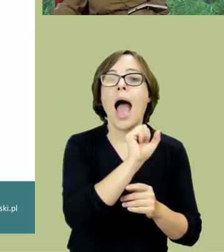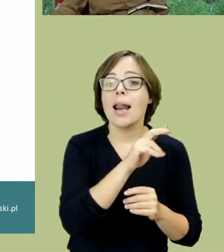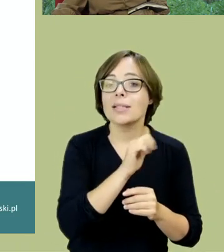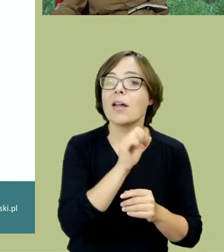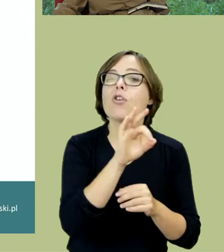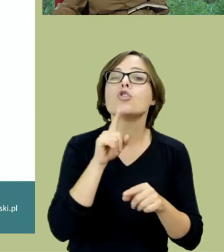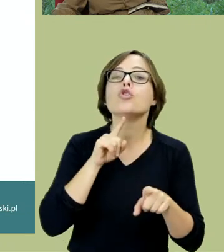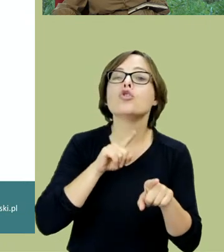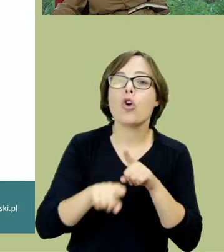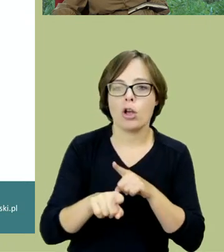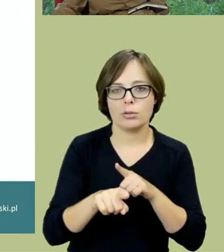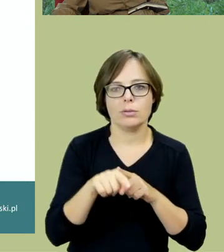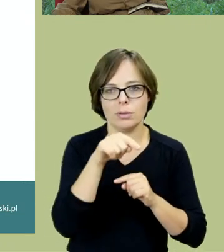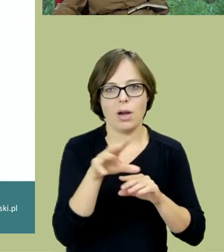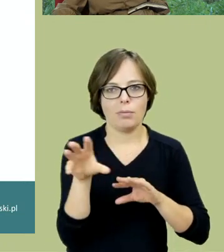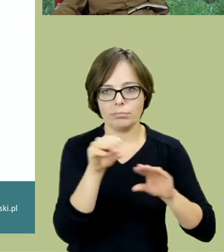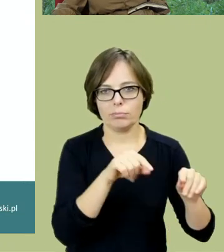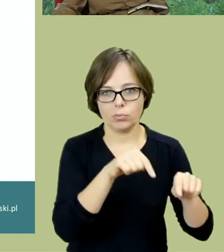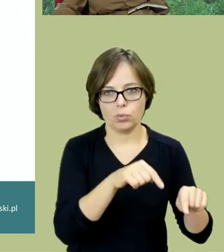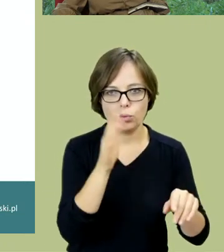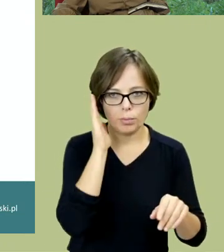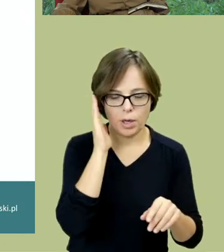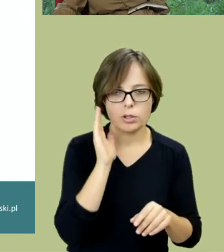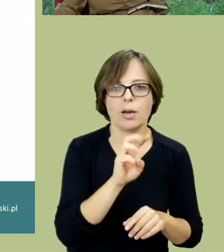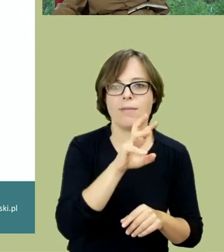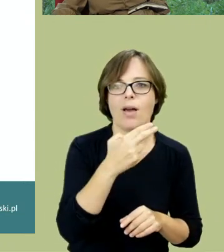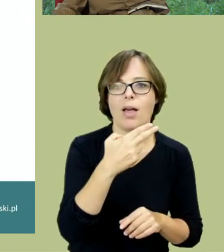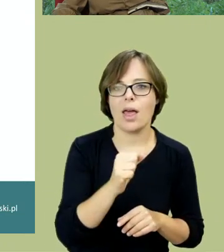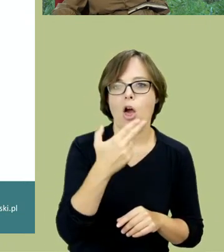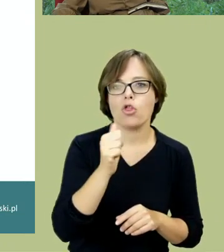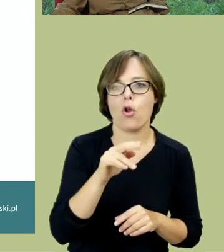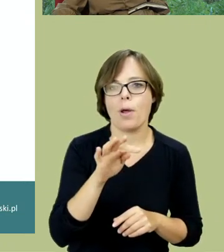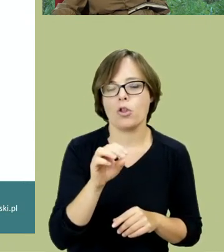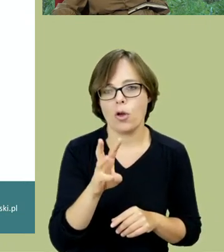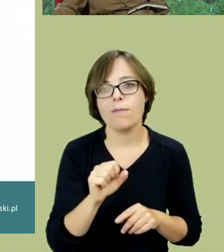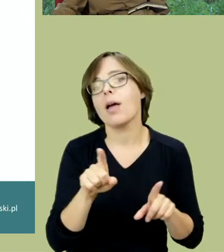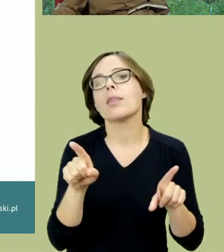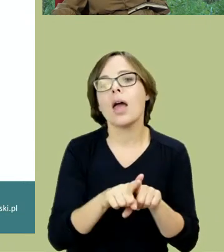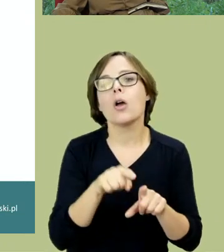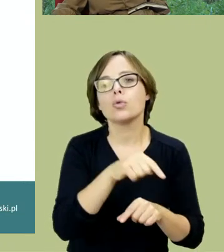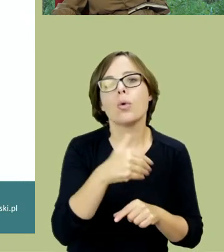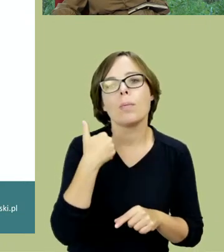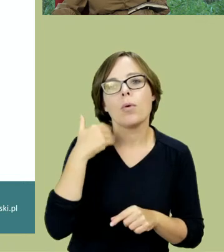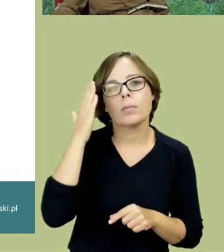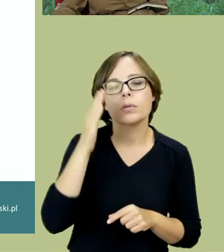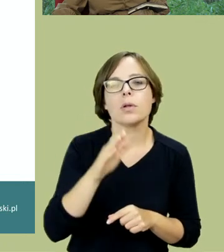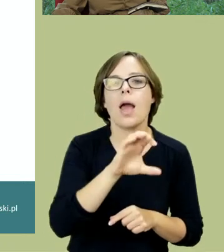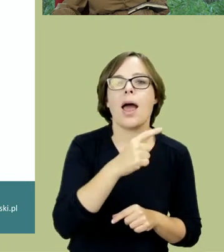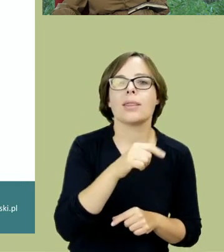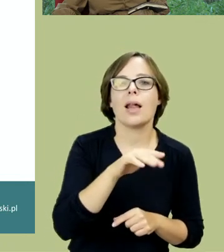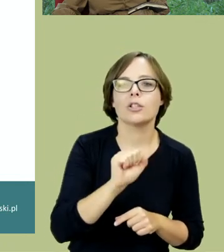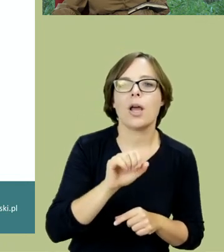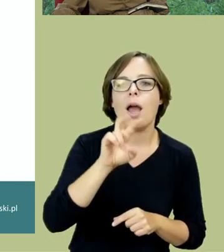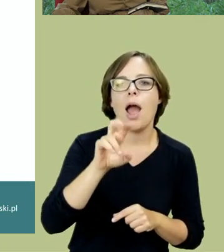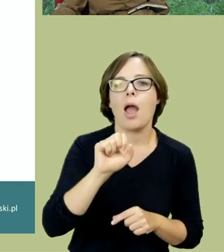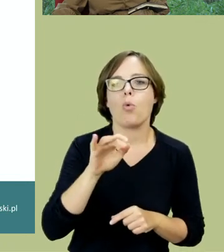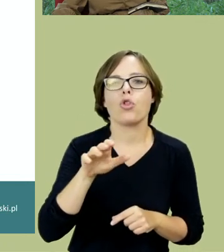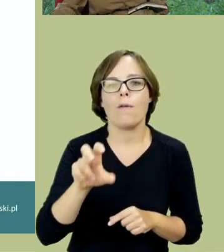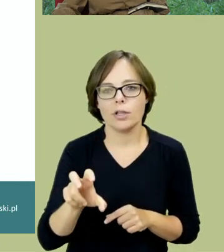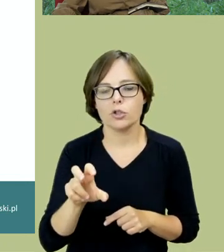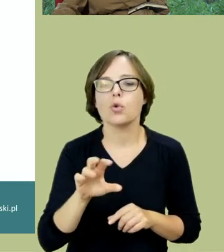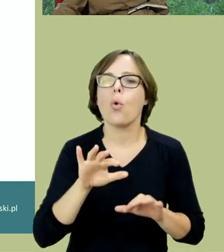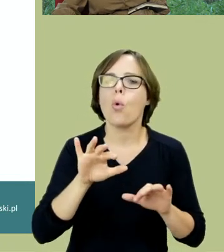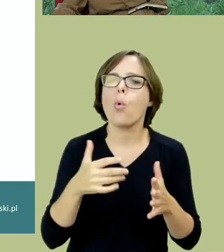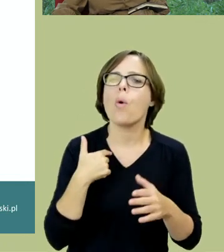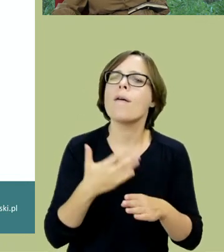Wanda Norwertowa. I zamieszkała w nim również Adelcia Hajputowicz, czyli już